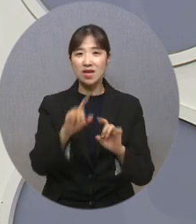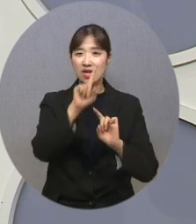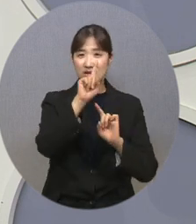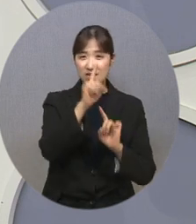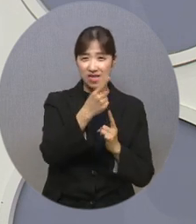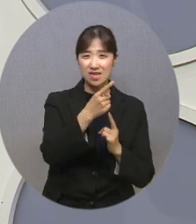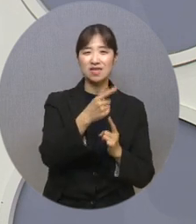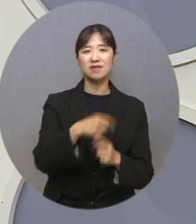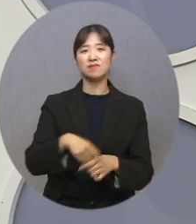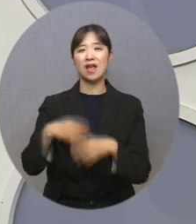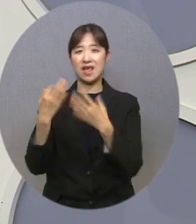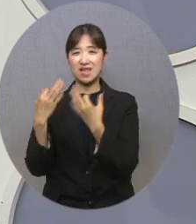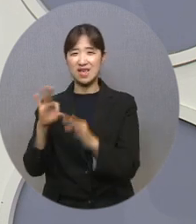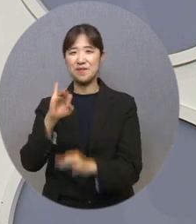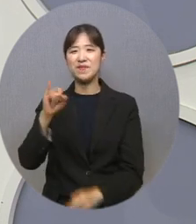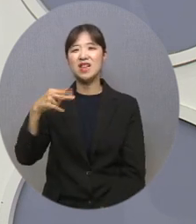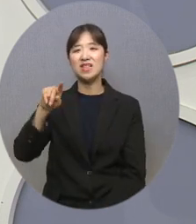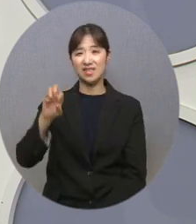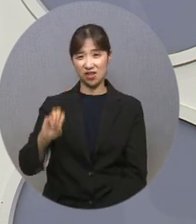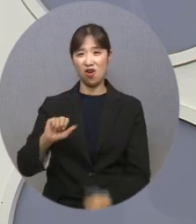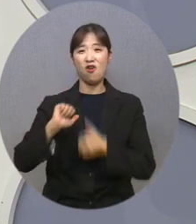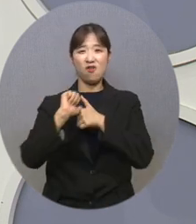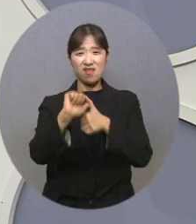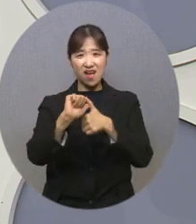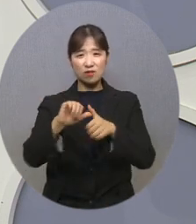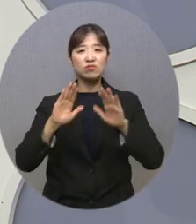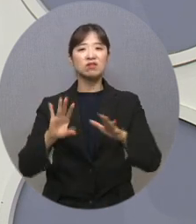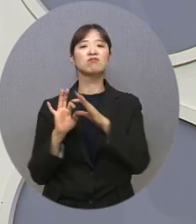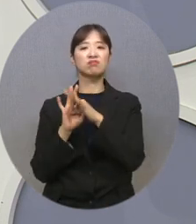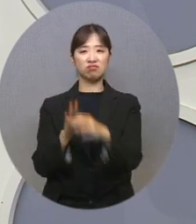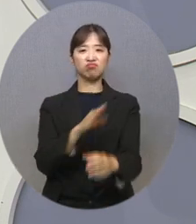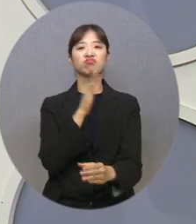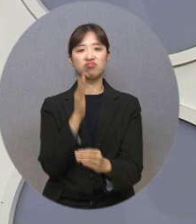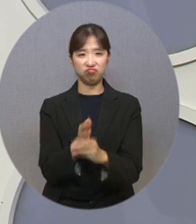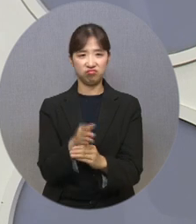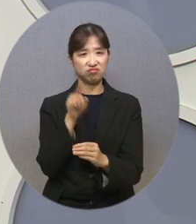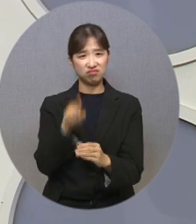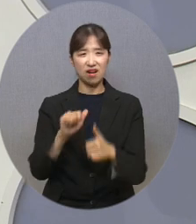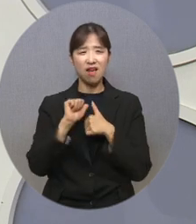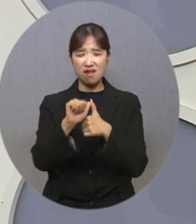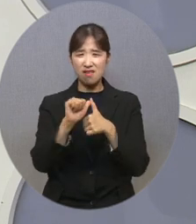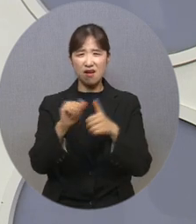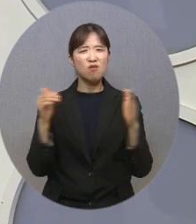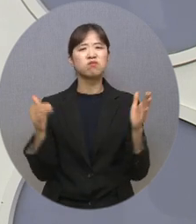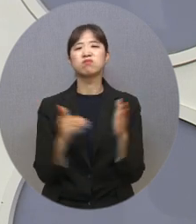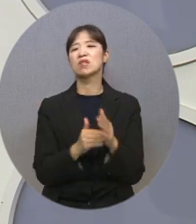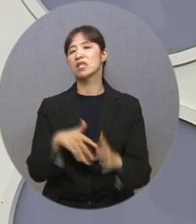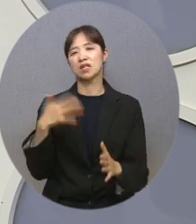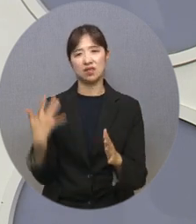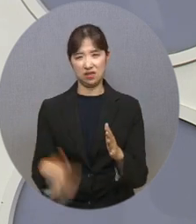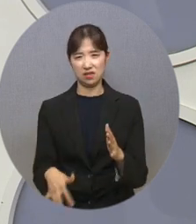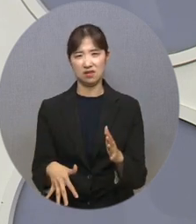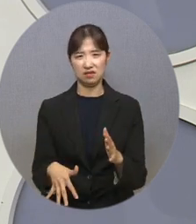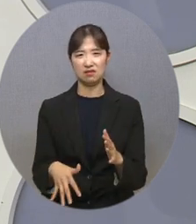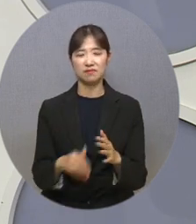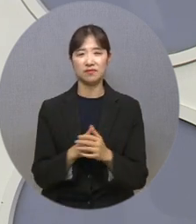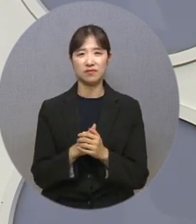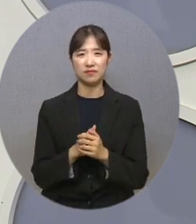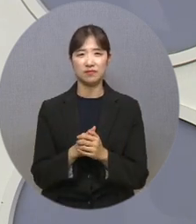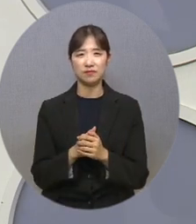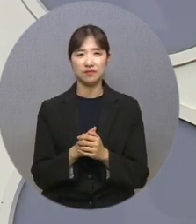김일성의 싸움은 진행형이라고 보고 있는 사람입니다. 아직도 그 싸움은 끝나지 않고 있습니다. 그건 체제